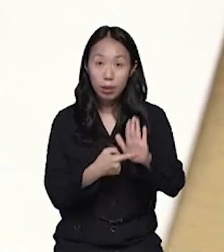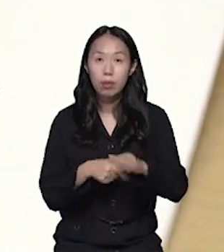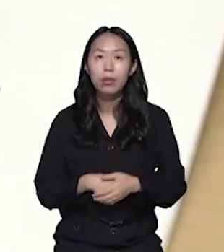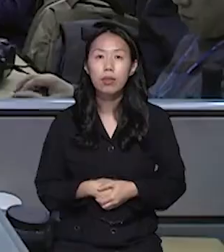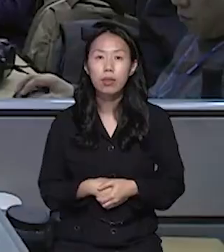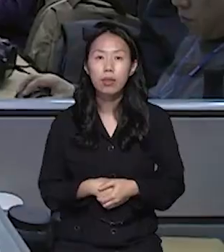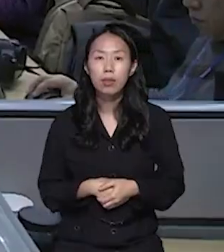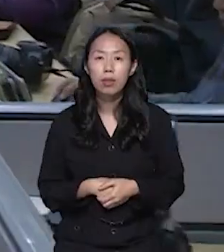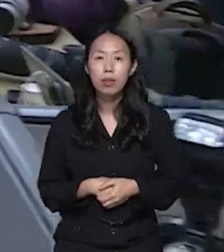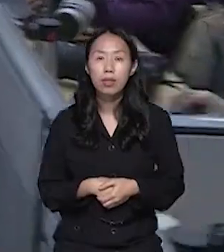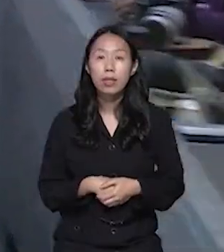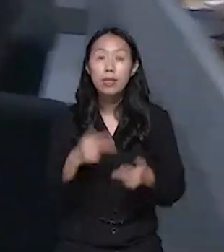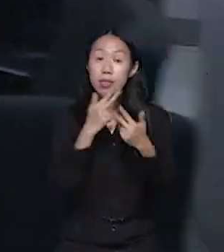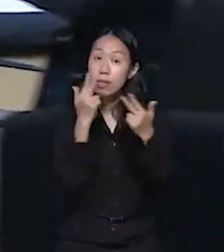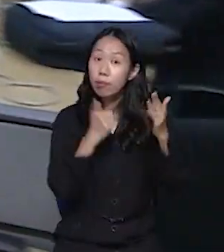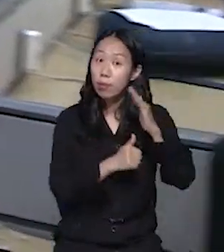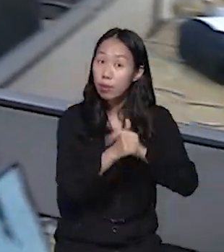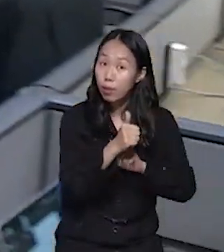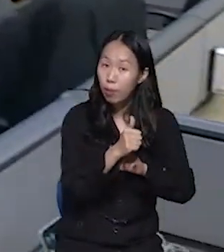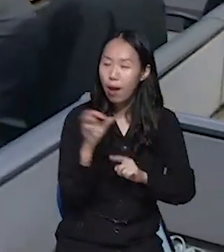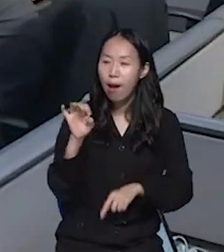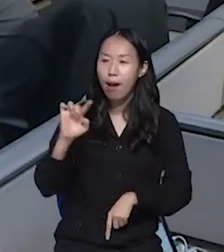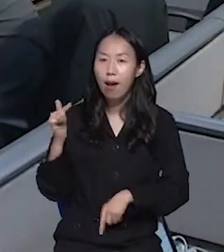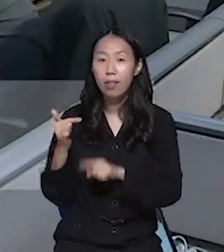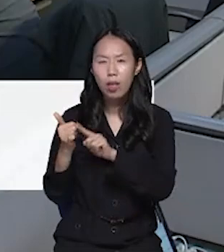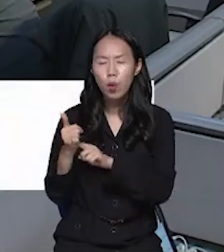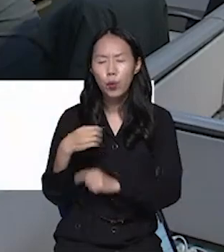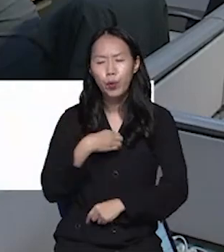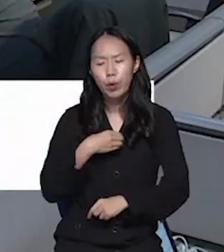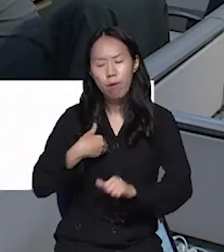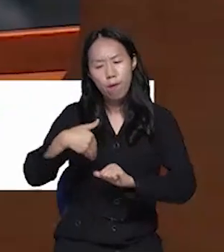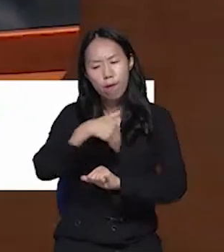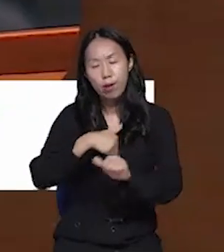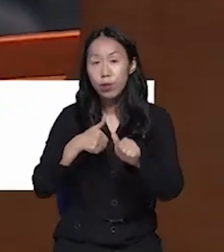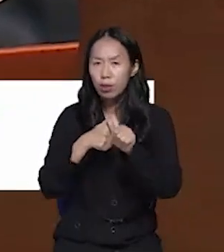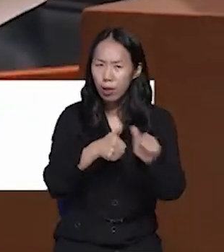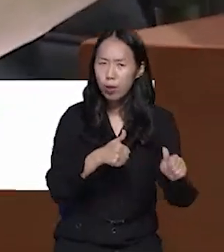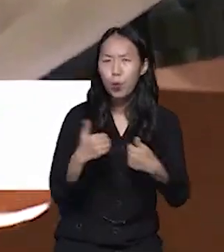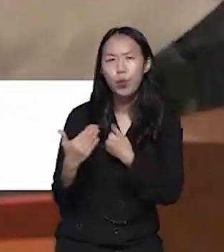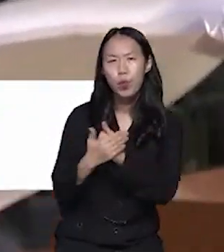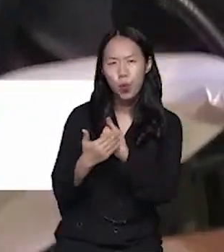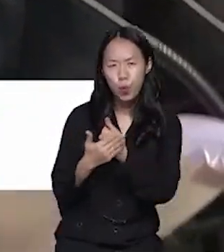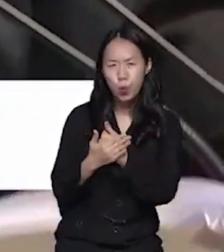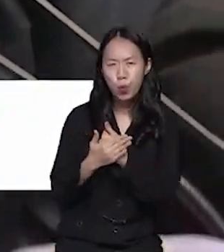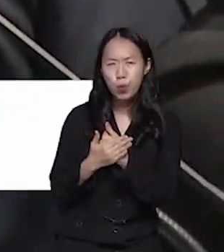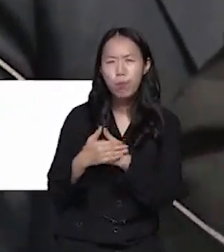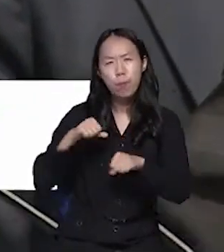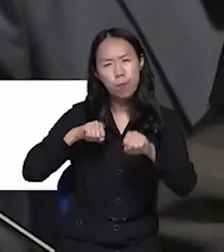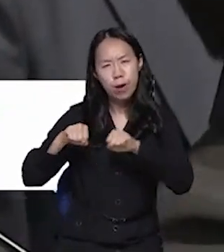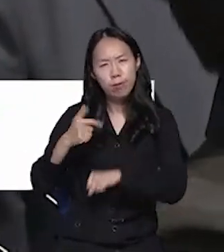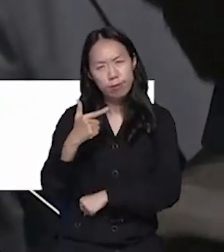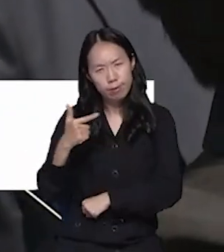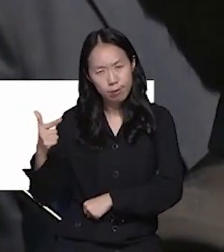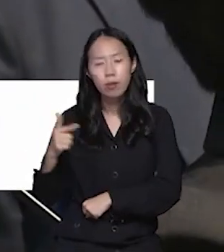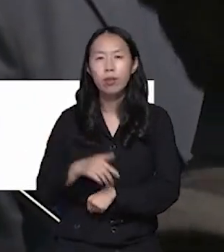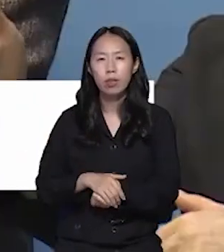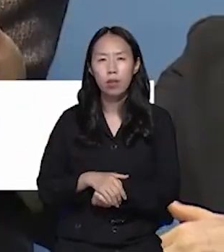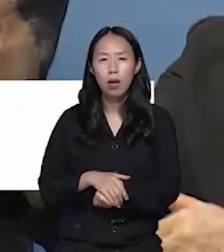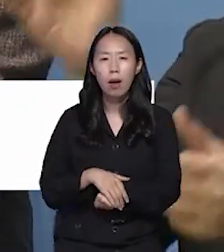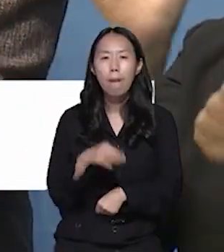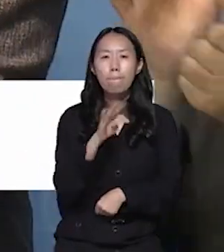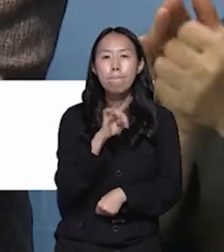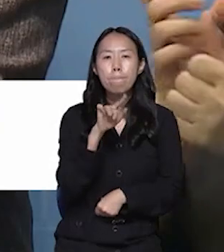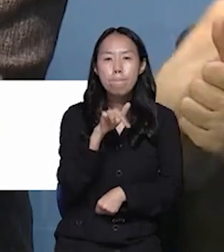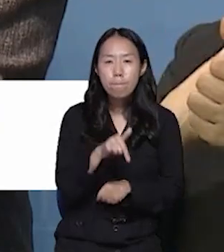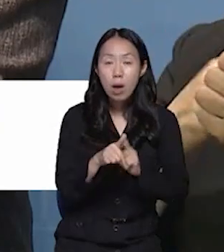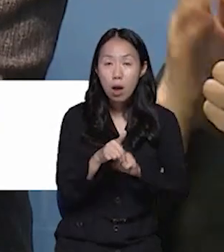밝혔습니다 이재명 대표는 안전 차관이 위기의 시대를 극복하는데 큰 역할을 해줄 것이라고 기대했고 박찬대